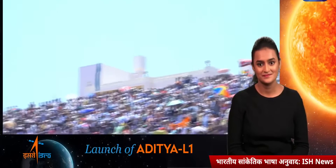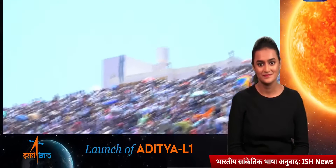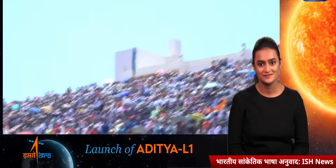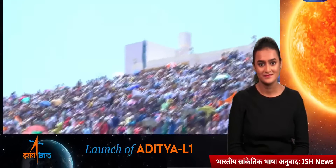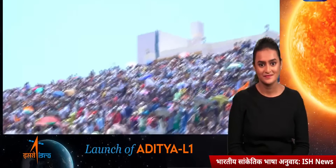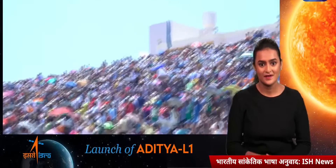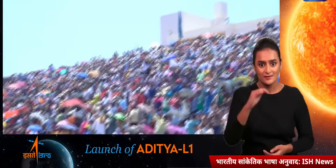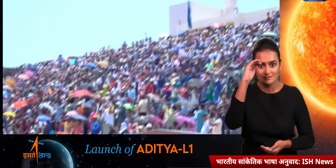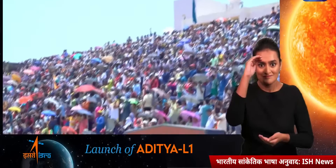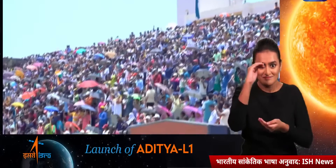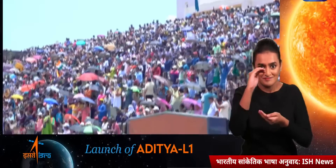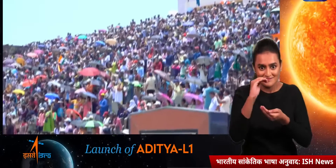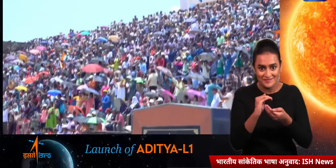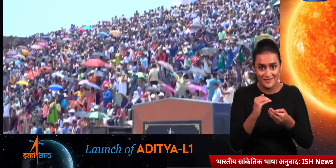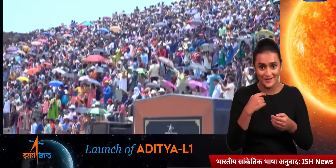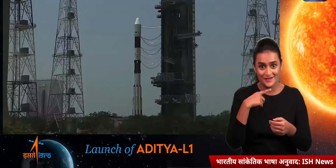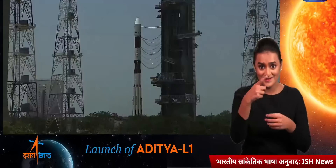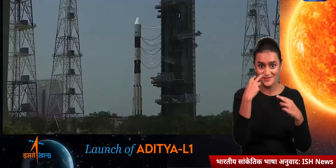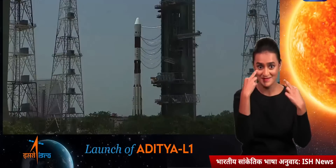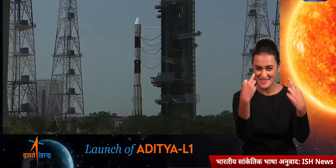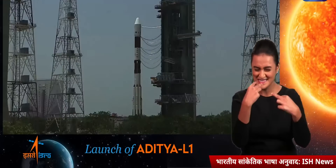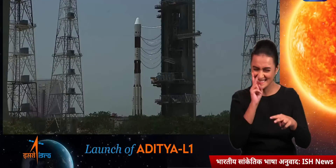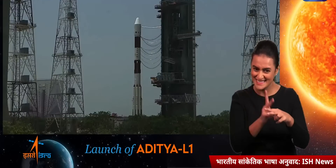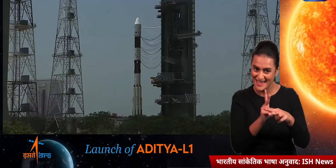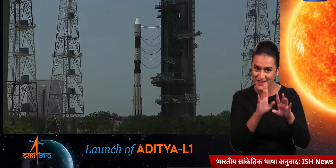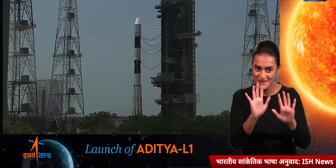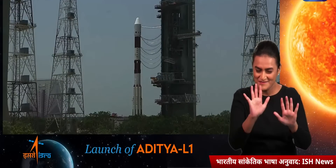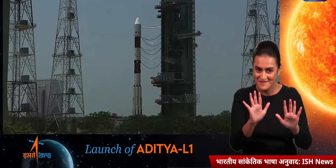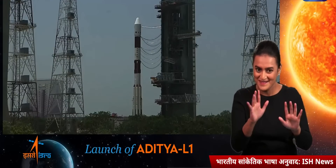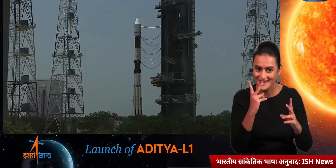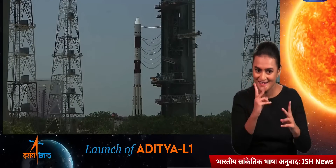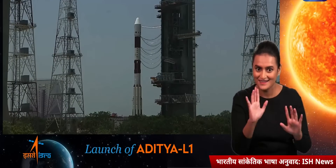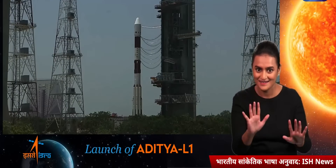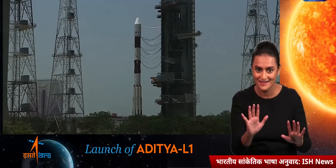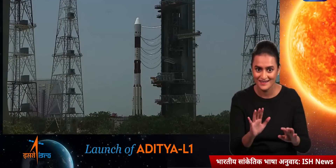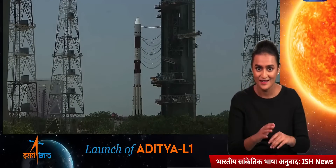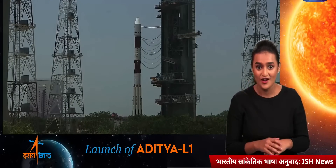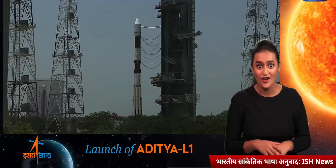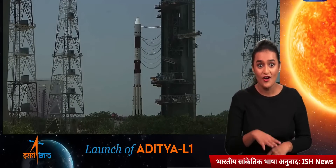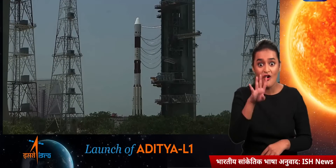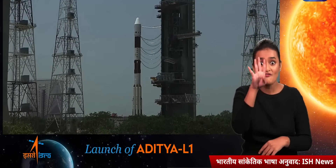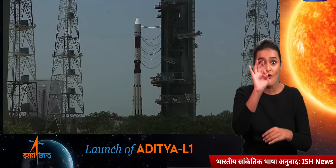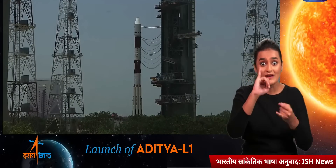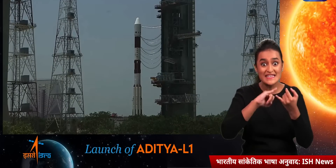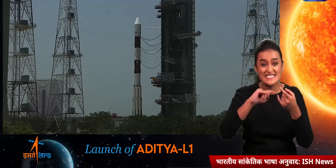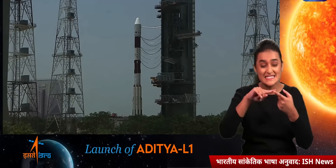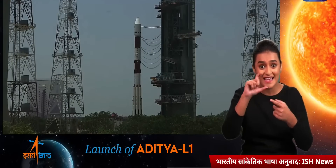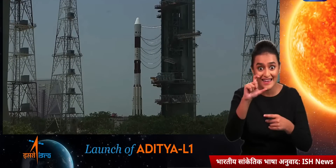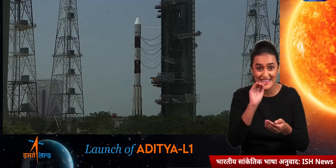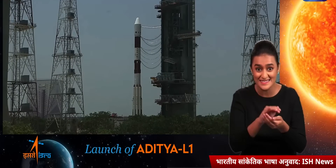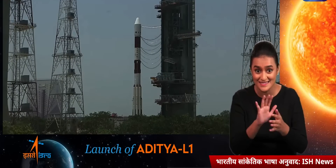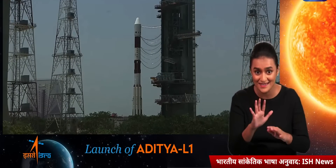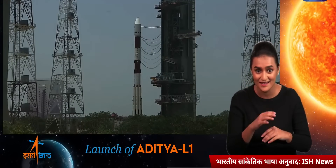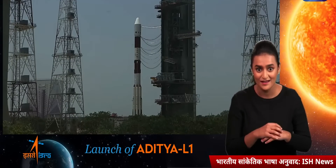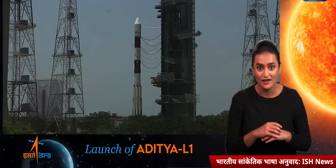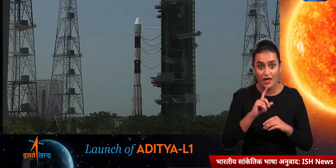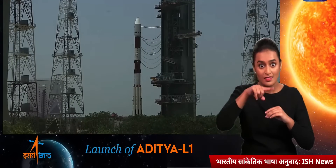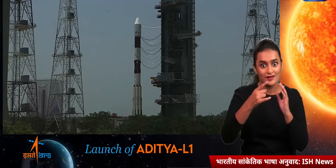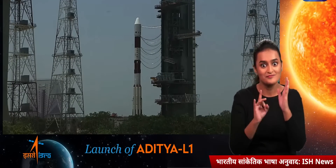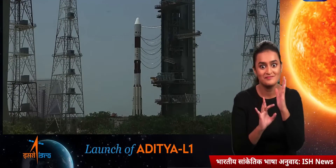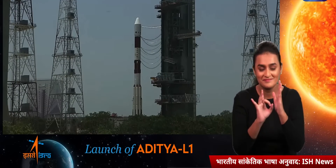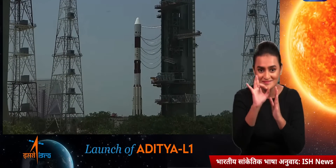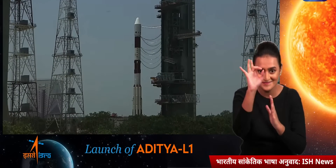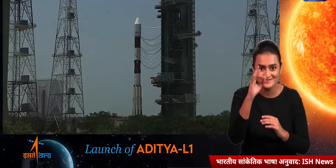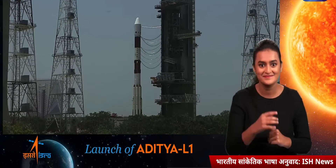तो हमारे साथ बने रहिए। अब 40 सेकेंड पर Minus 40 seconds. प्रमोशन किया जाएगा। HPP